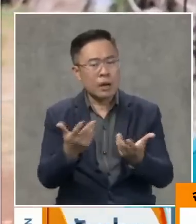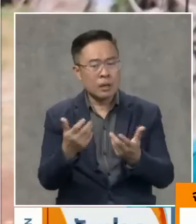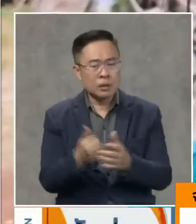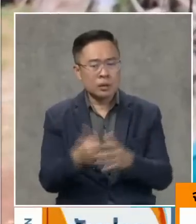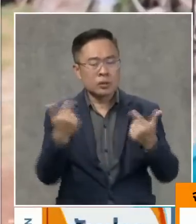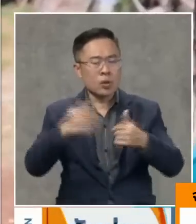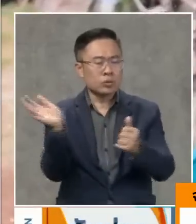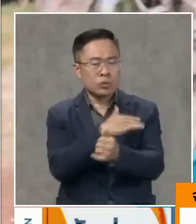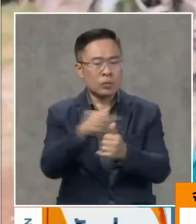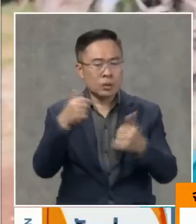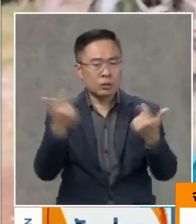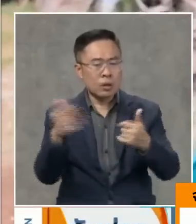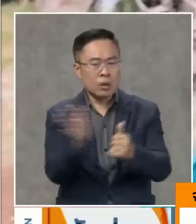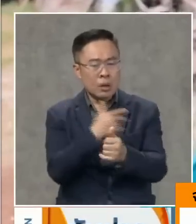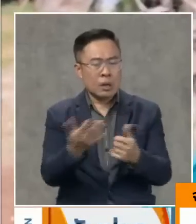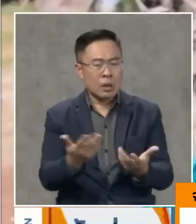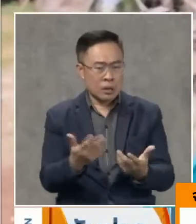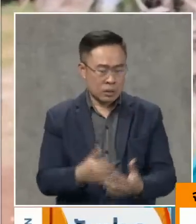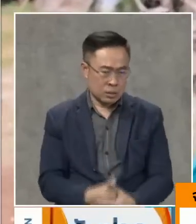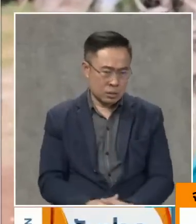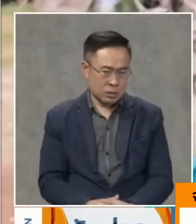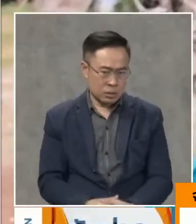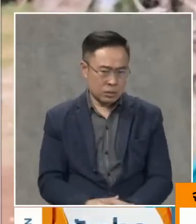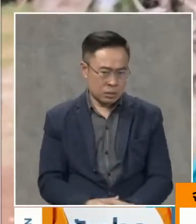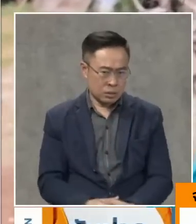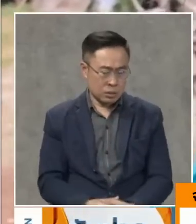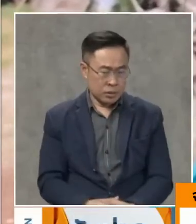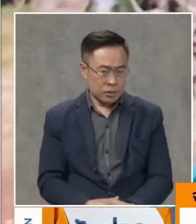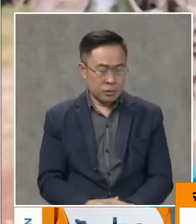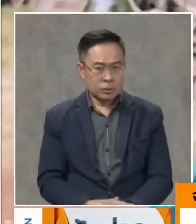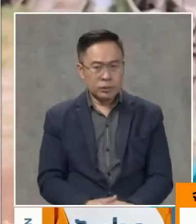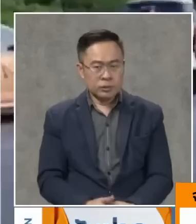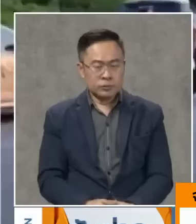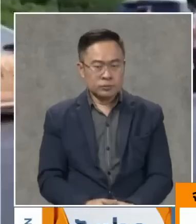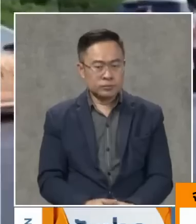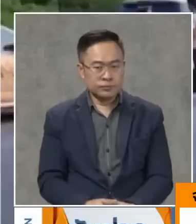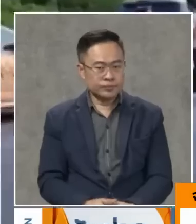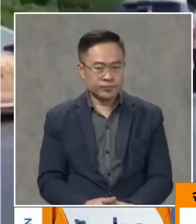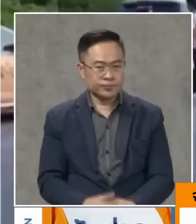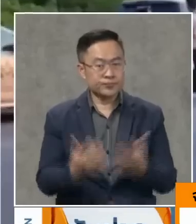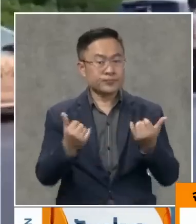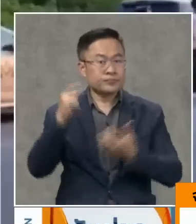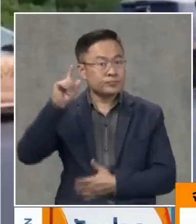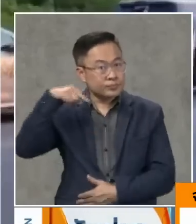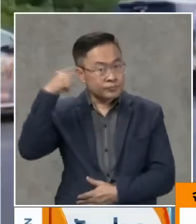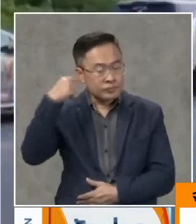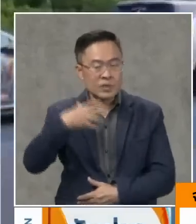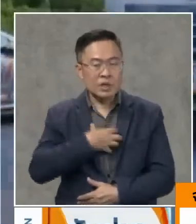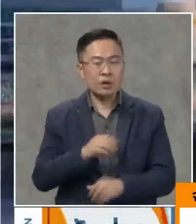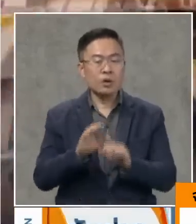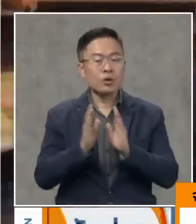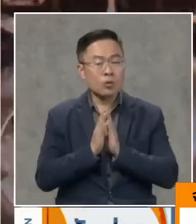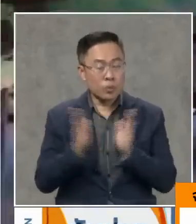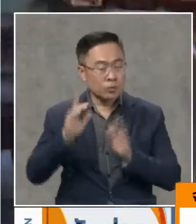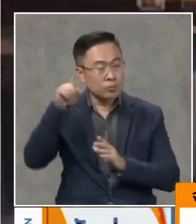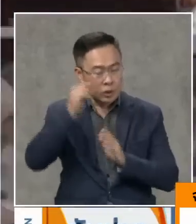าตีกันมีลาแต่ก็เรื่องหนูว่าที่แรกล่ะ จ้า ทั้งนี้หญิงสาวคนดังกล่าวยังได้ฝากขอบคุณพลเ